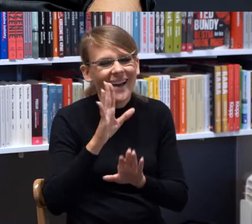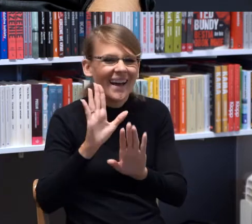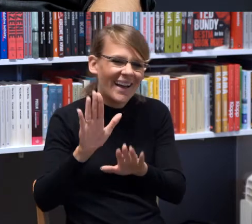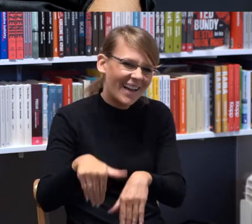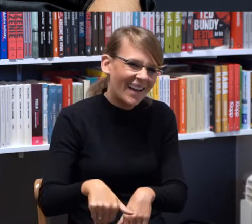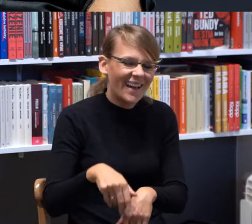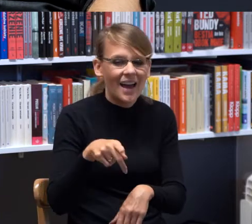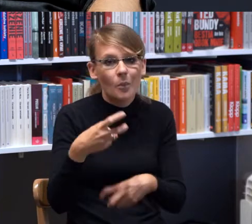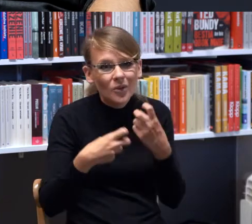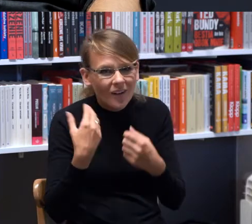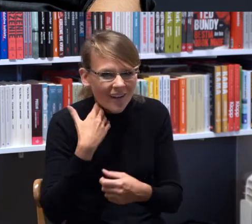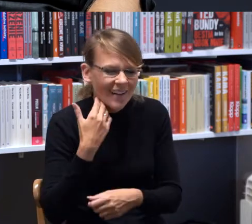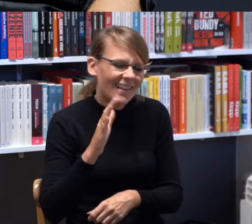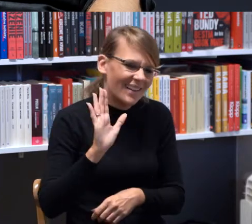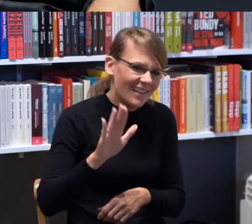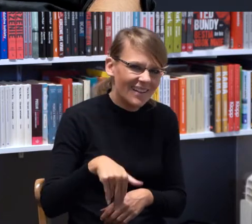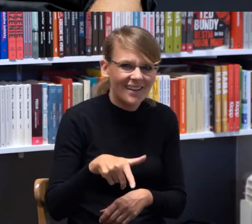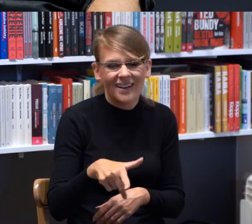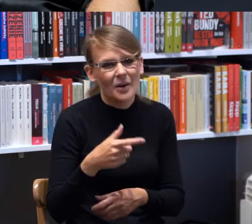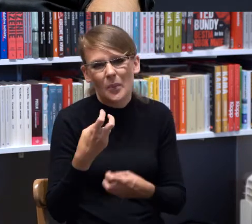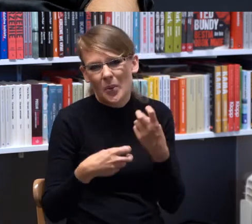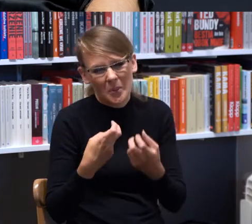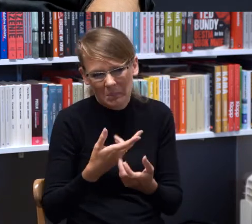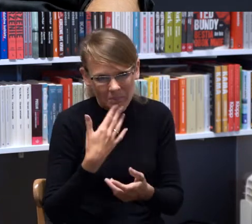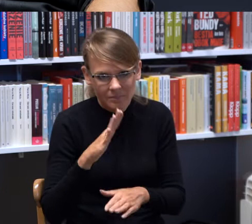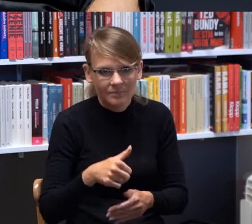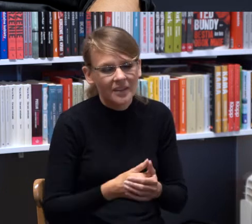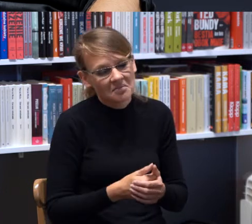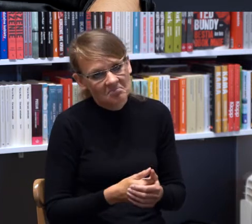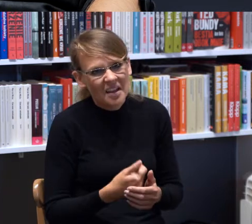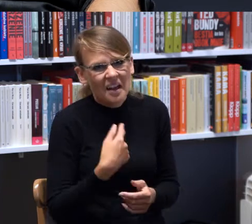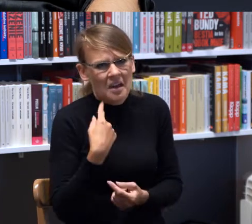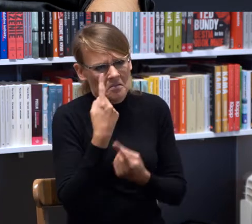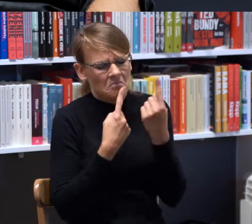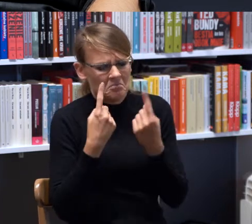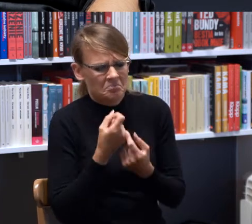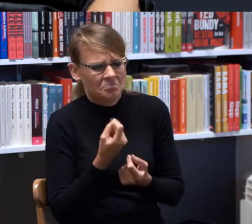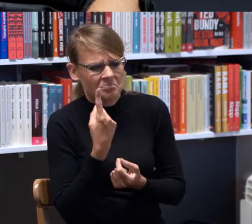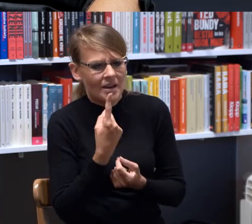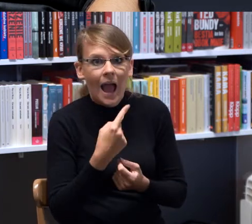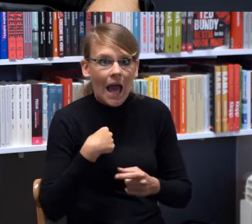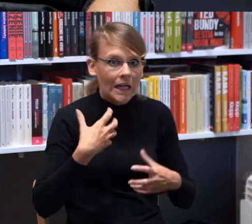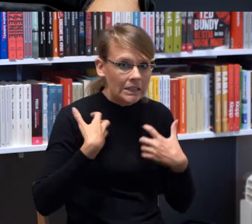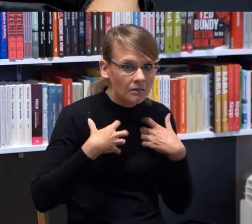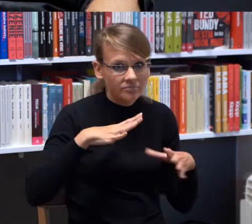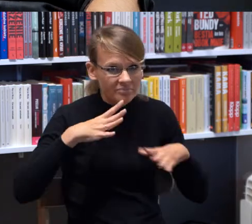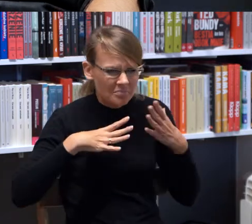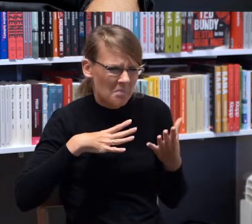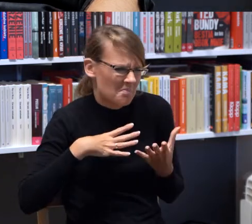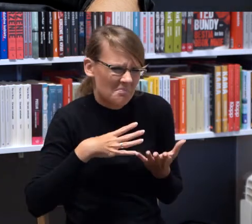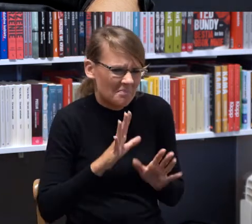bagatelizowanie problemów alkoholowych. Frapuje mnie to, ja nie wiem, czy mnie to irytuje. Jakoś mam wrażenie, że faktycznie udało mi